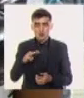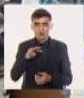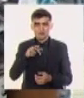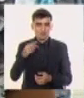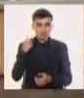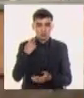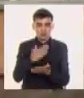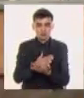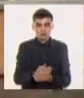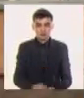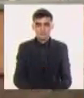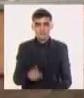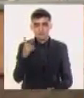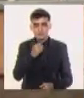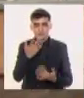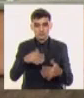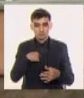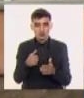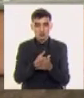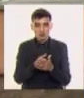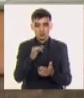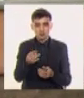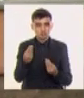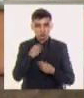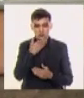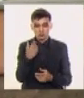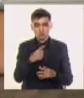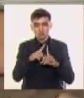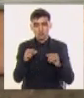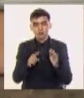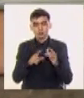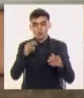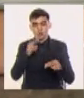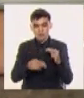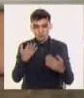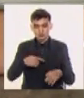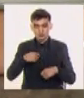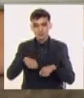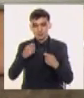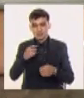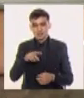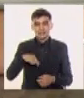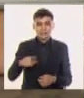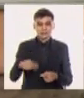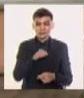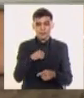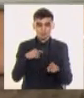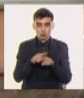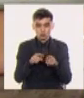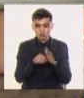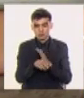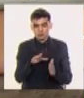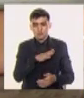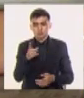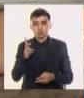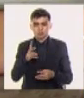2 миллионов тенге. Мы уже как 2 недели бегаем за ним, и он не дает. Мы полностью школу закончили, сдали уже. Замдиректор тоже от нас убегает. Я не знаю, не сговорились